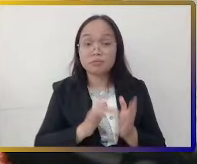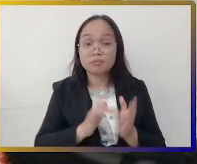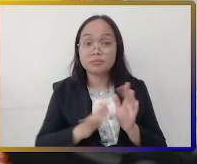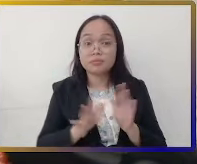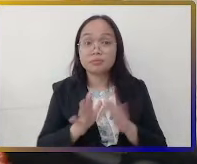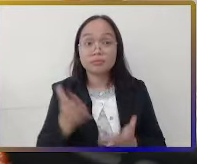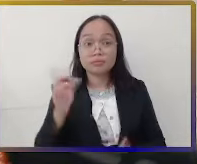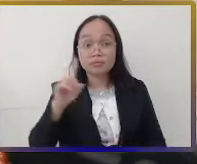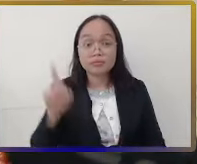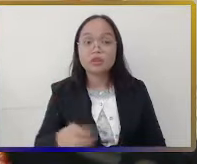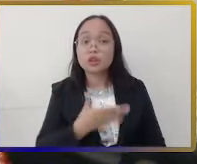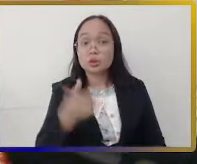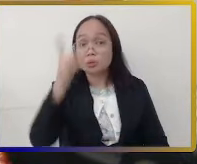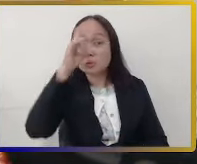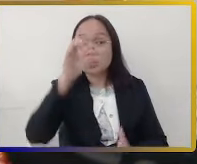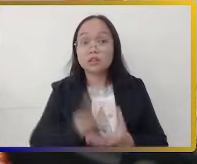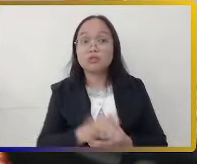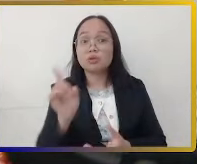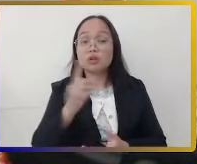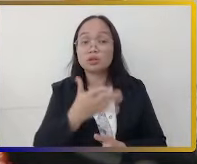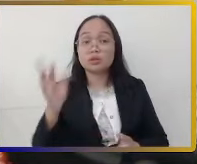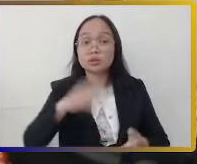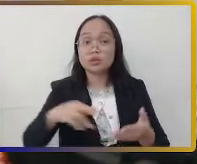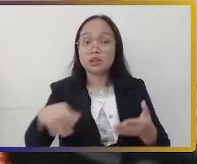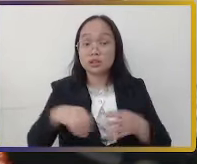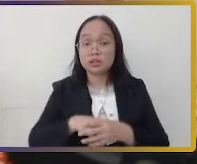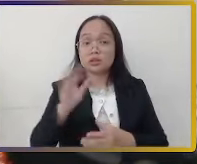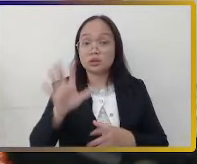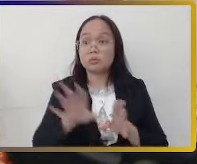you believe what you're reading in your book?